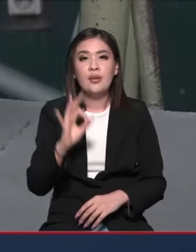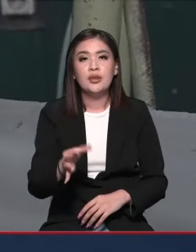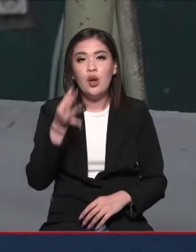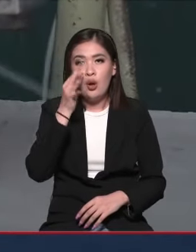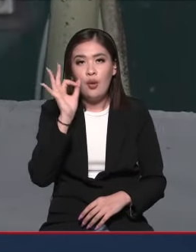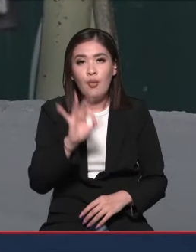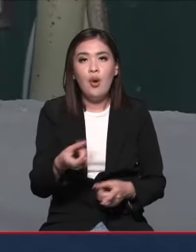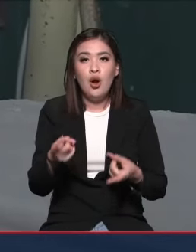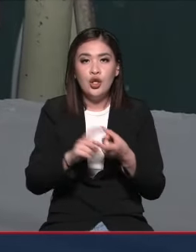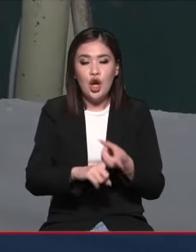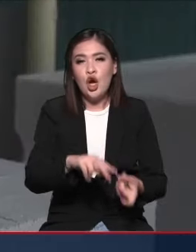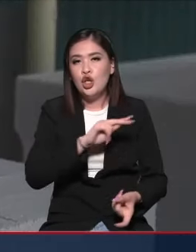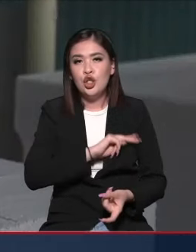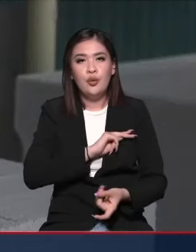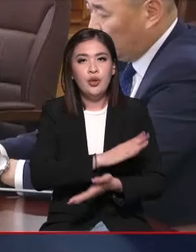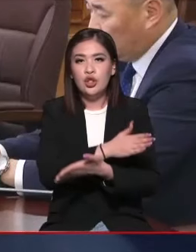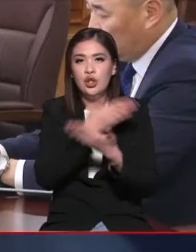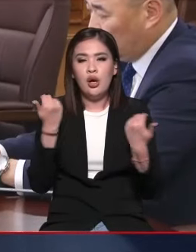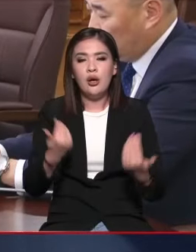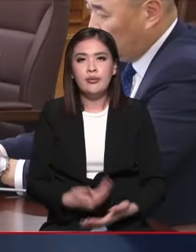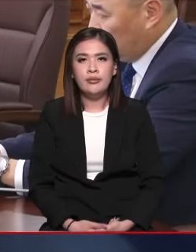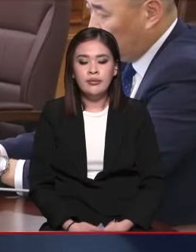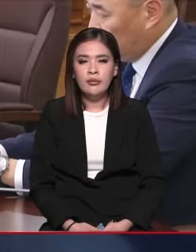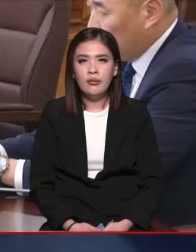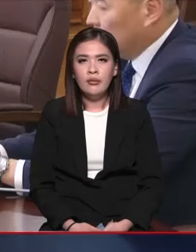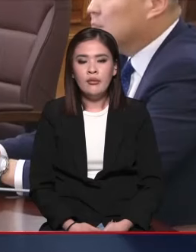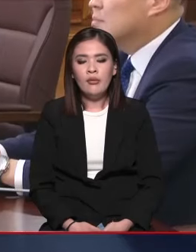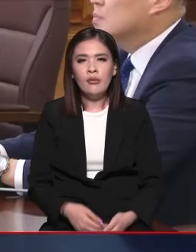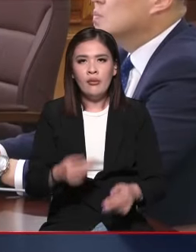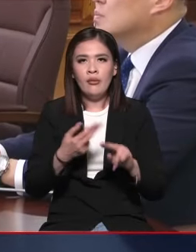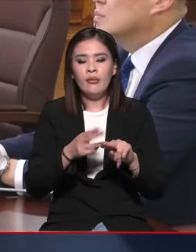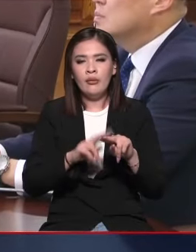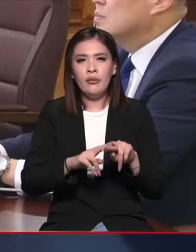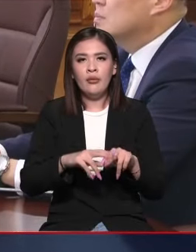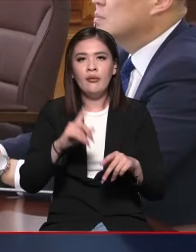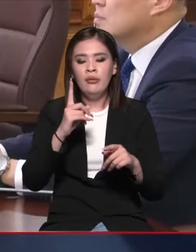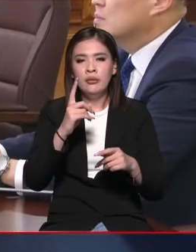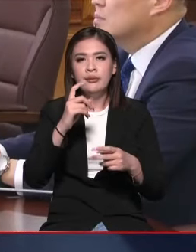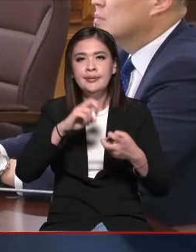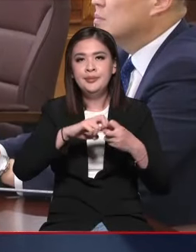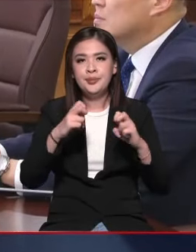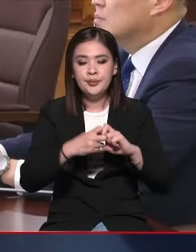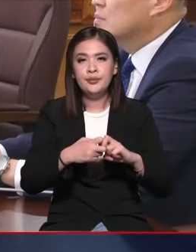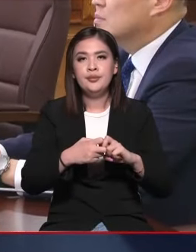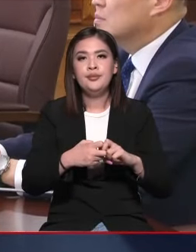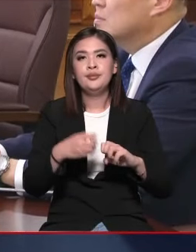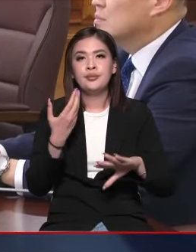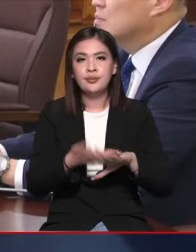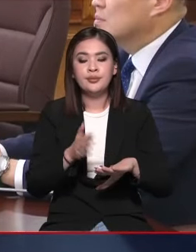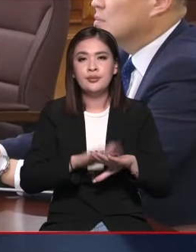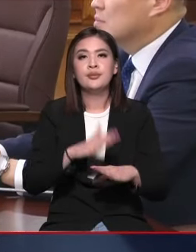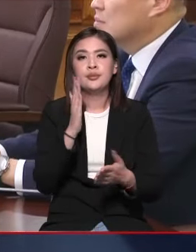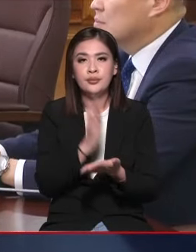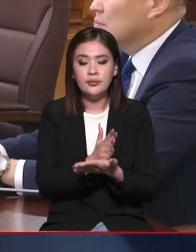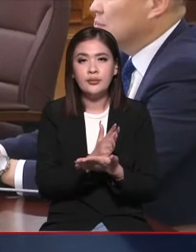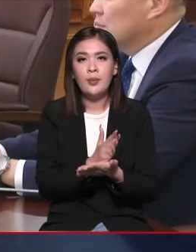мамандығы бойынша жұмыс істемейді. Бүгінгі таңда еңбек нарығы бірқатар проблемалар мен қиындықтарға тап болып отыр. Олар